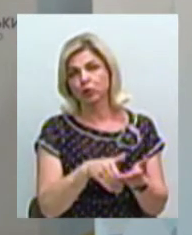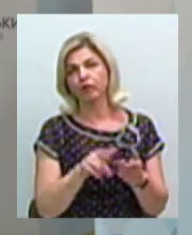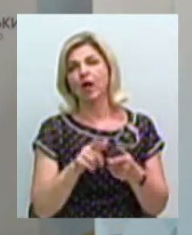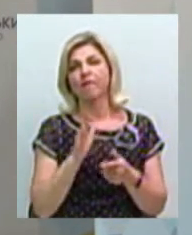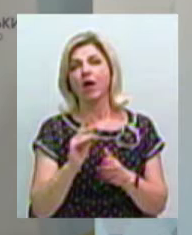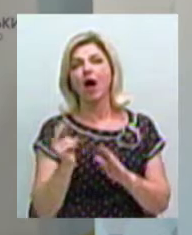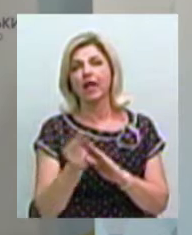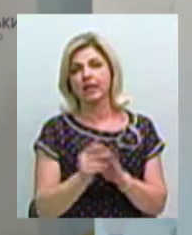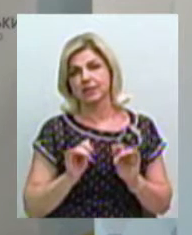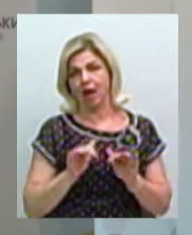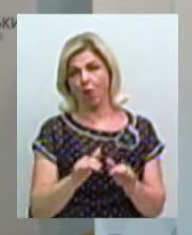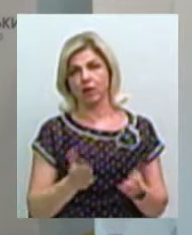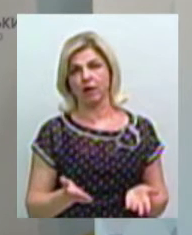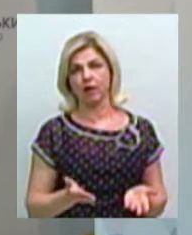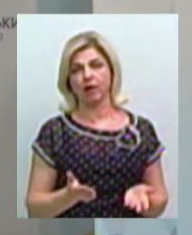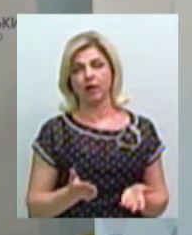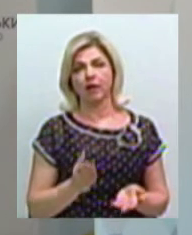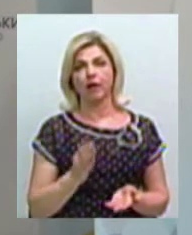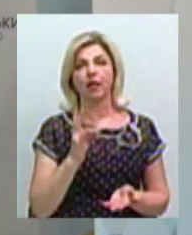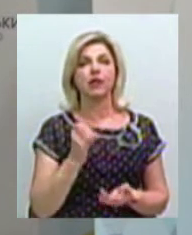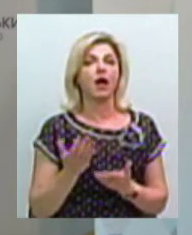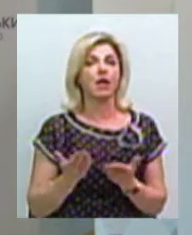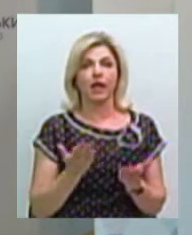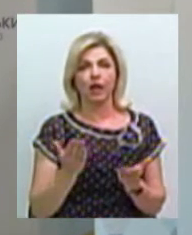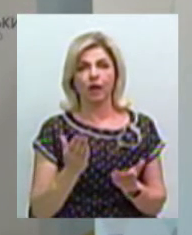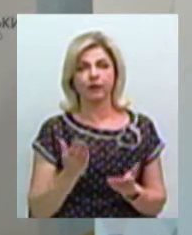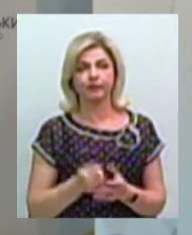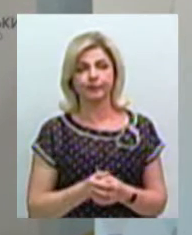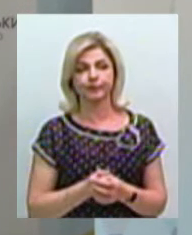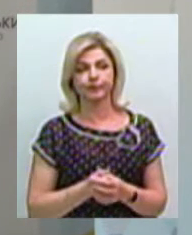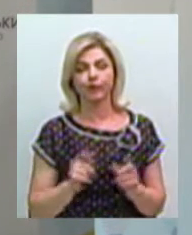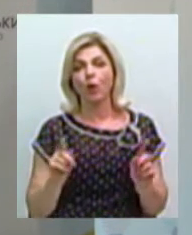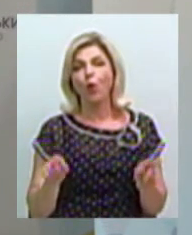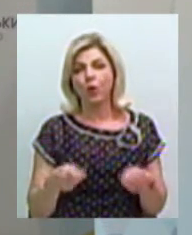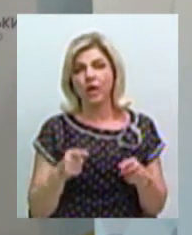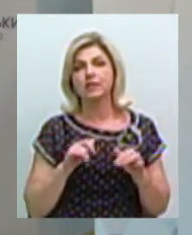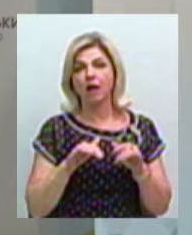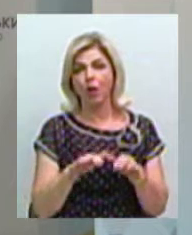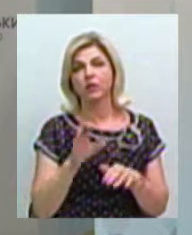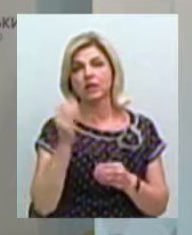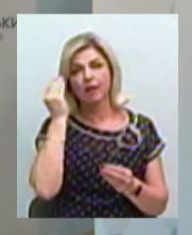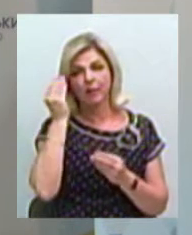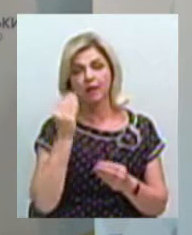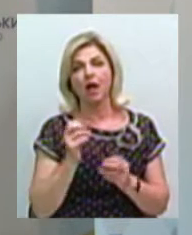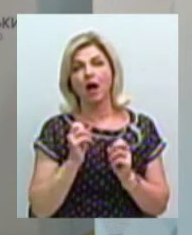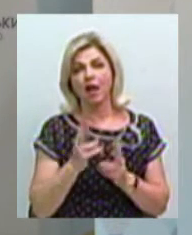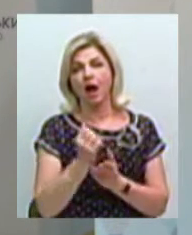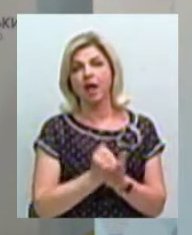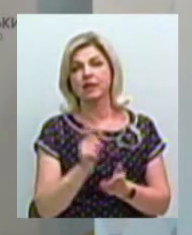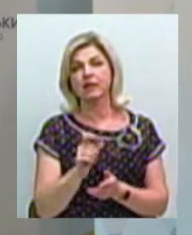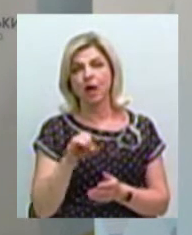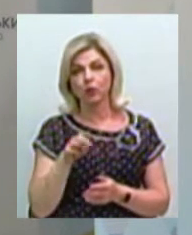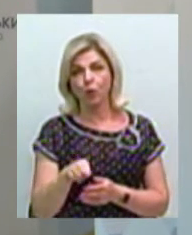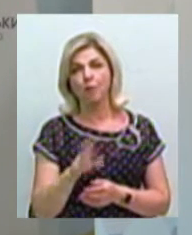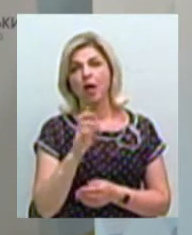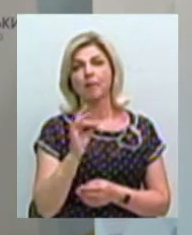агітаційних заходах. На якихось організованих заходах з точки зору як кандидатом Береза рідко